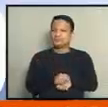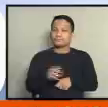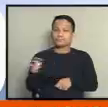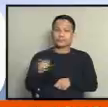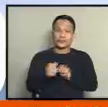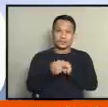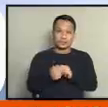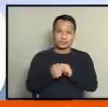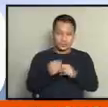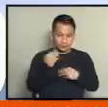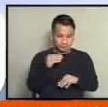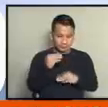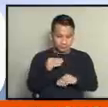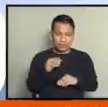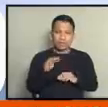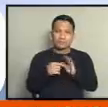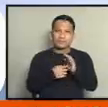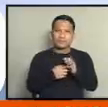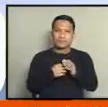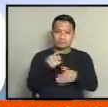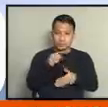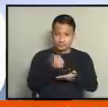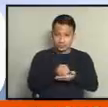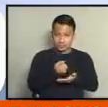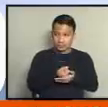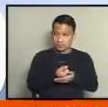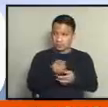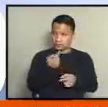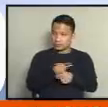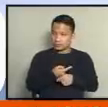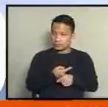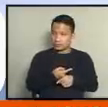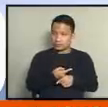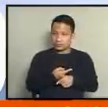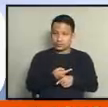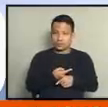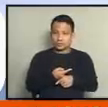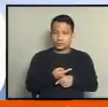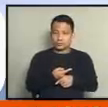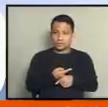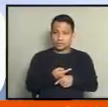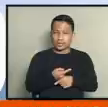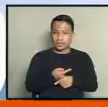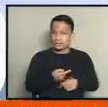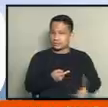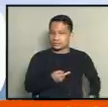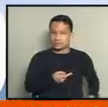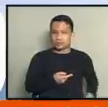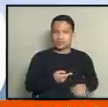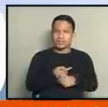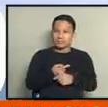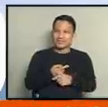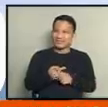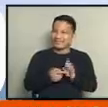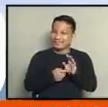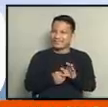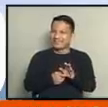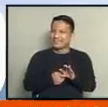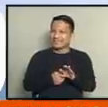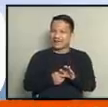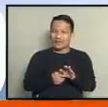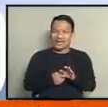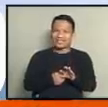kasamang minimum, dapat ima-minus po yung inyo pong